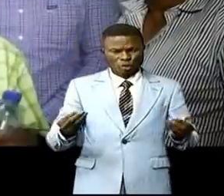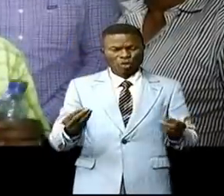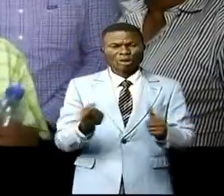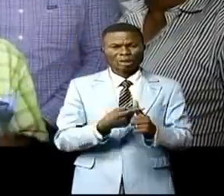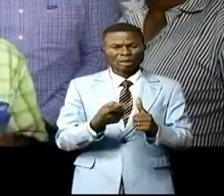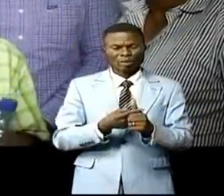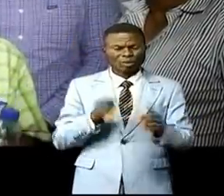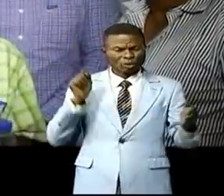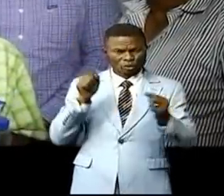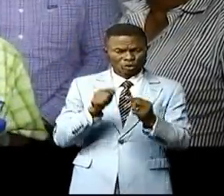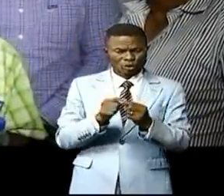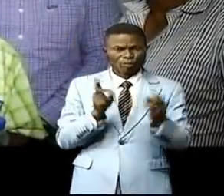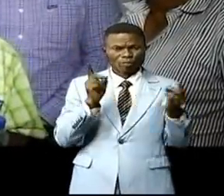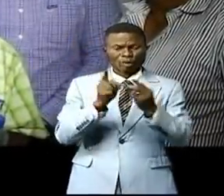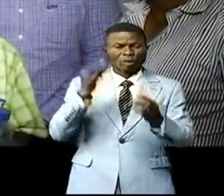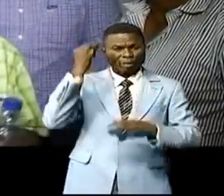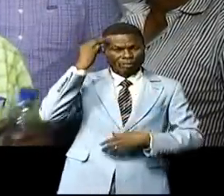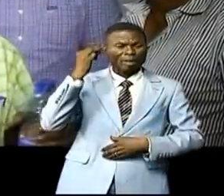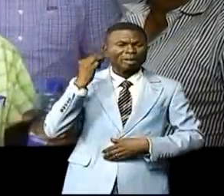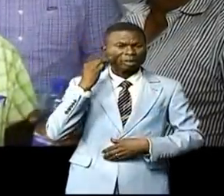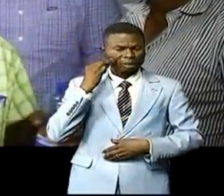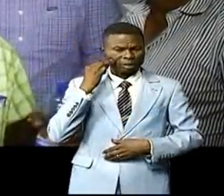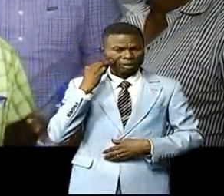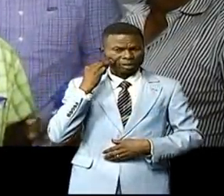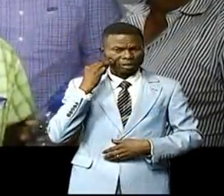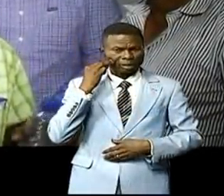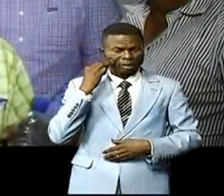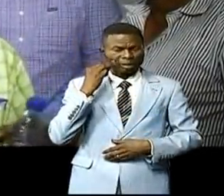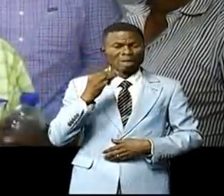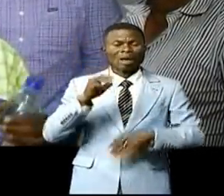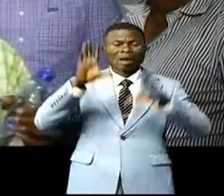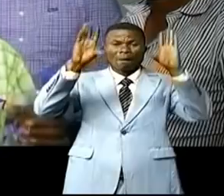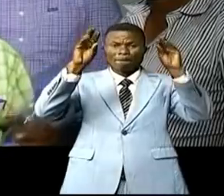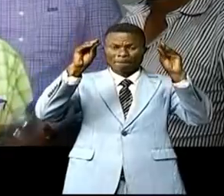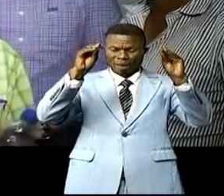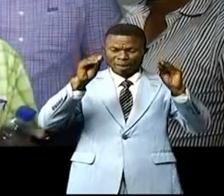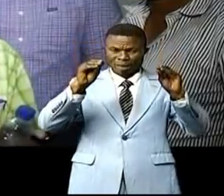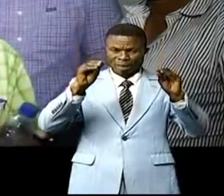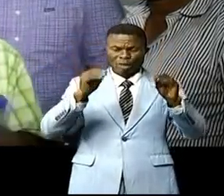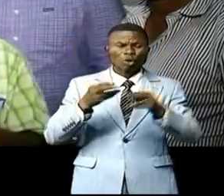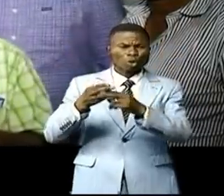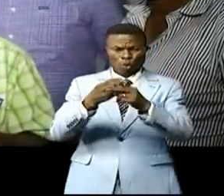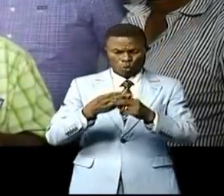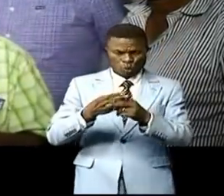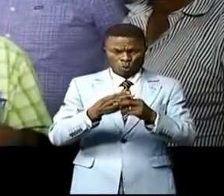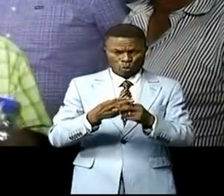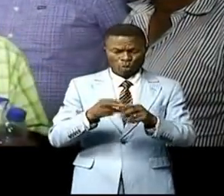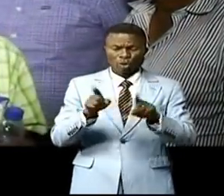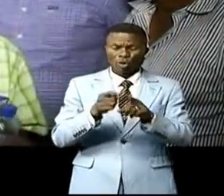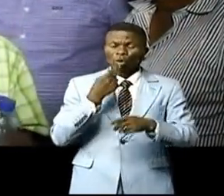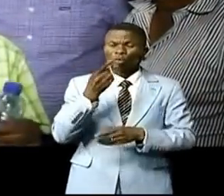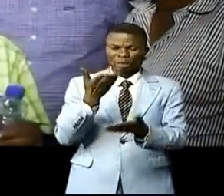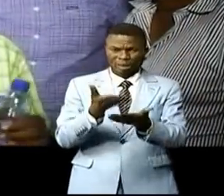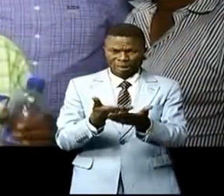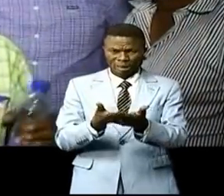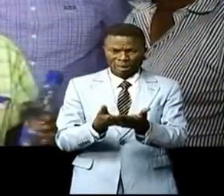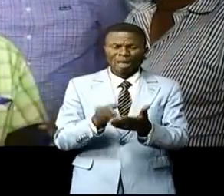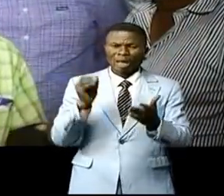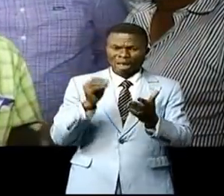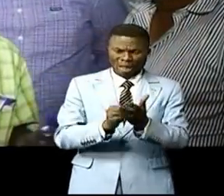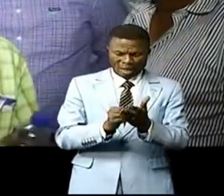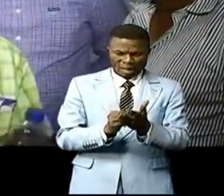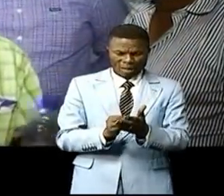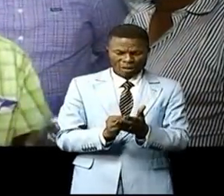jusqu'à ce qu'on va rencontrer les ministres, les dépôts qui seront encore contrôlés, comme il venait de dire tout à l'heure là, qui puissent encore sur